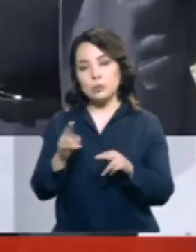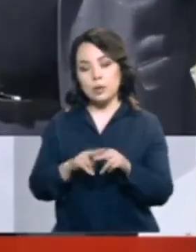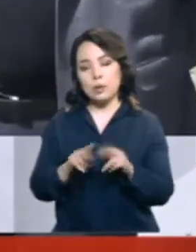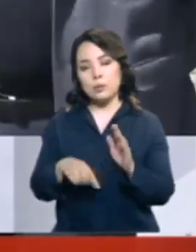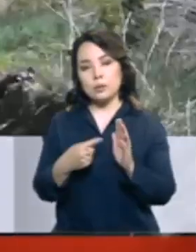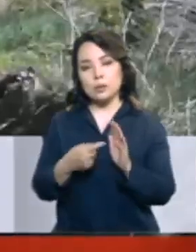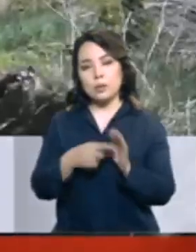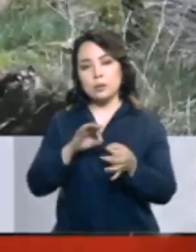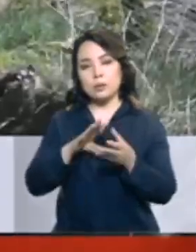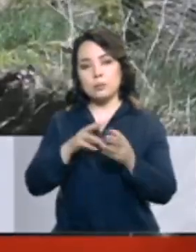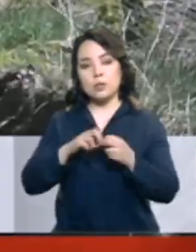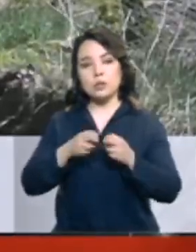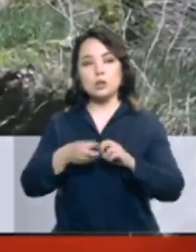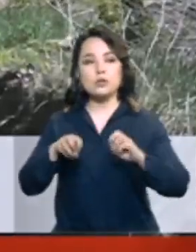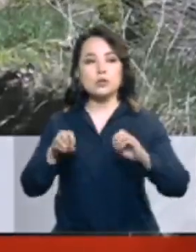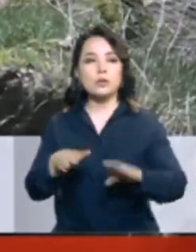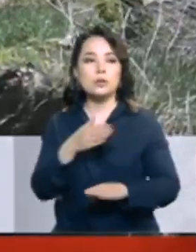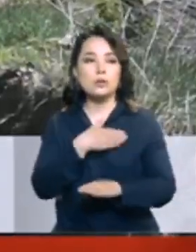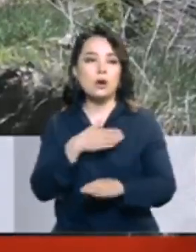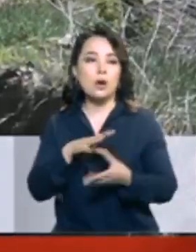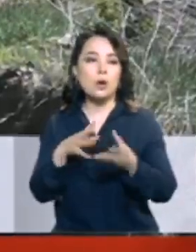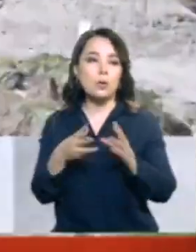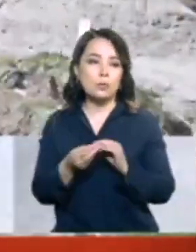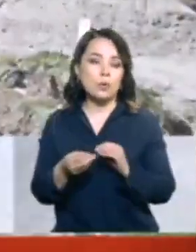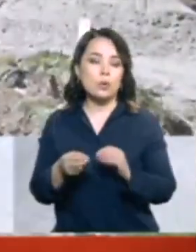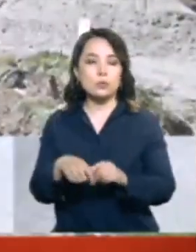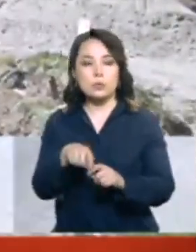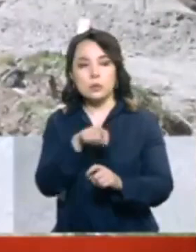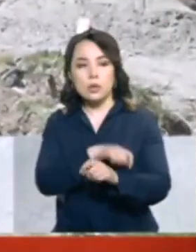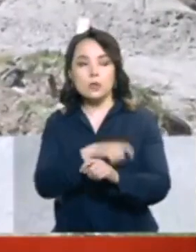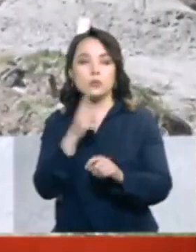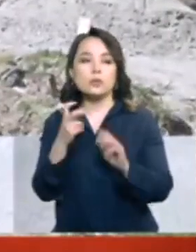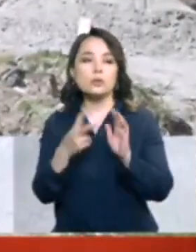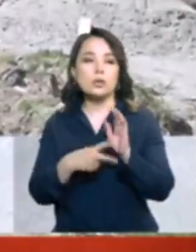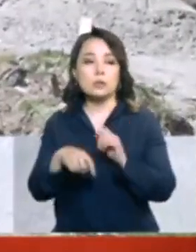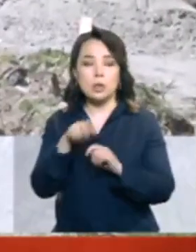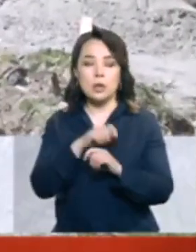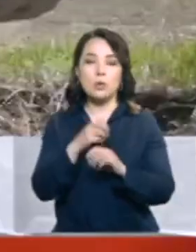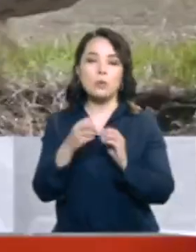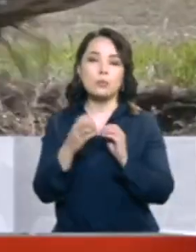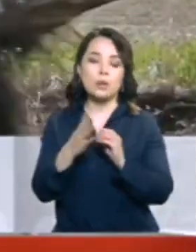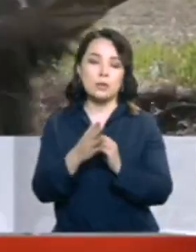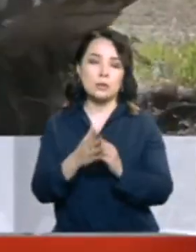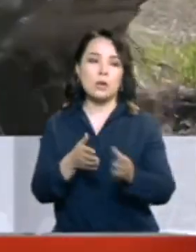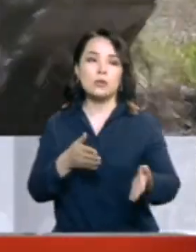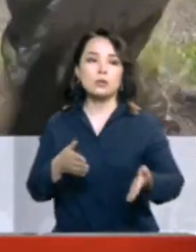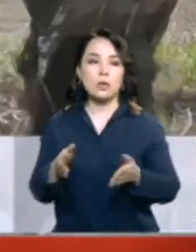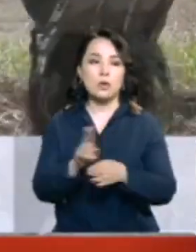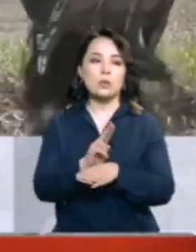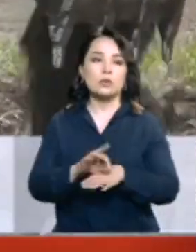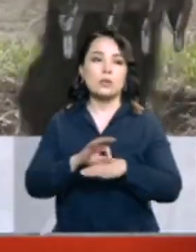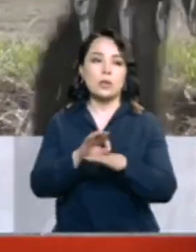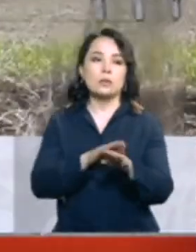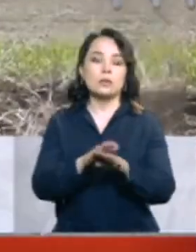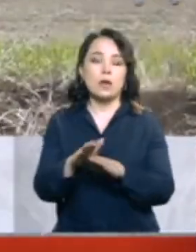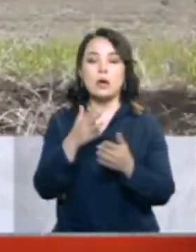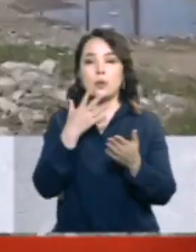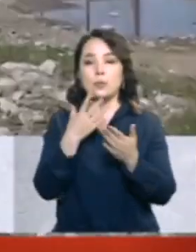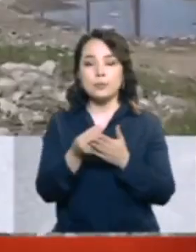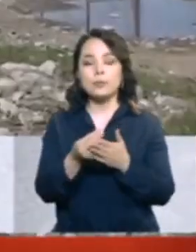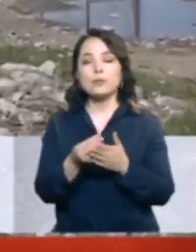мәселе түбегейлі шешімін таппақ. Ауданда жалпы ұзындығы 108 шақырымдық 15 магистралды канал жөнделіп жатыр. Бұл өз